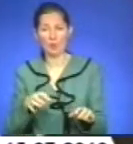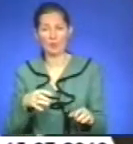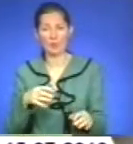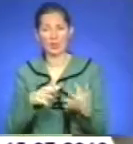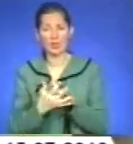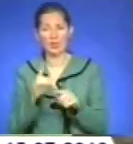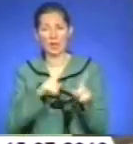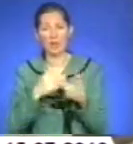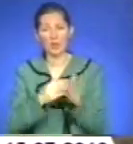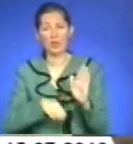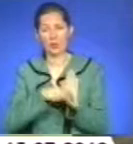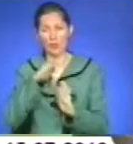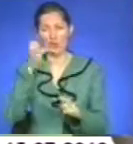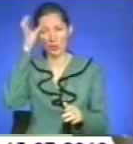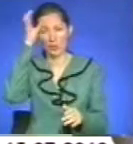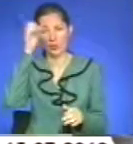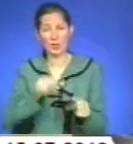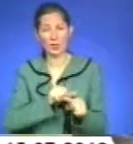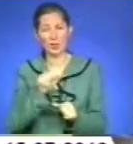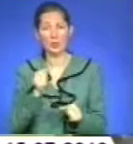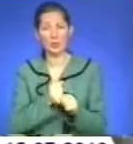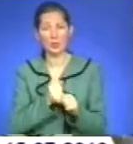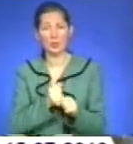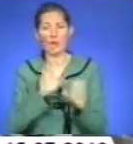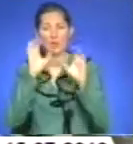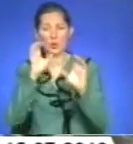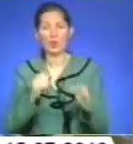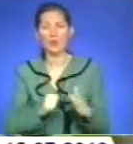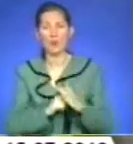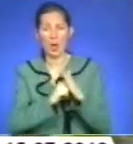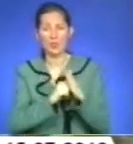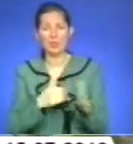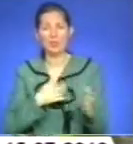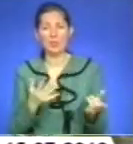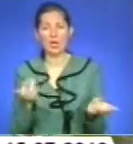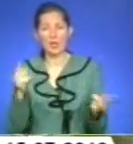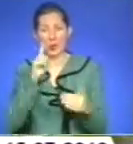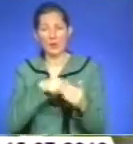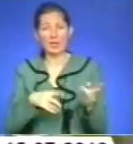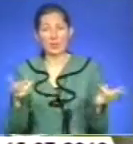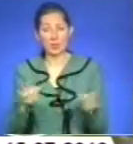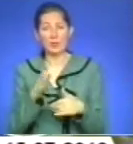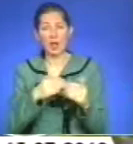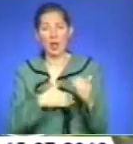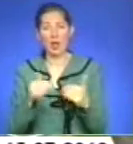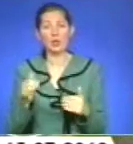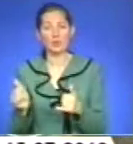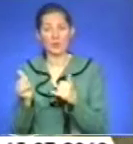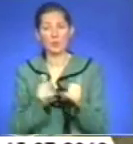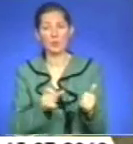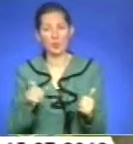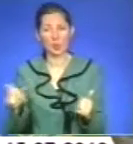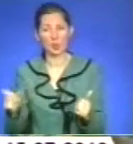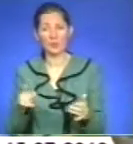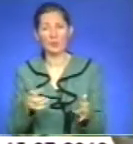освіту. Крім, скажімо, напрацьованим законодавчої бази, нам ще, повірте, потрібне кадрове забезпечення. І тут я